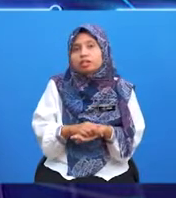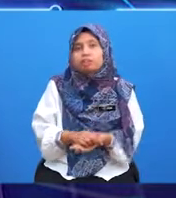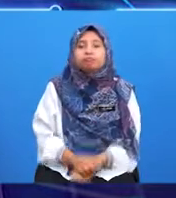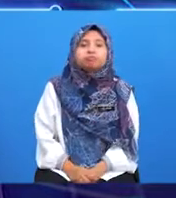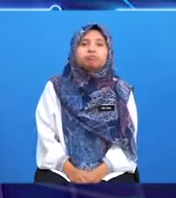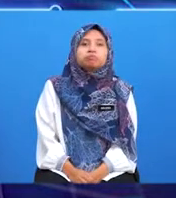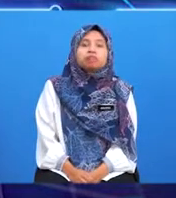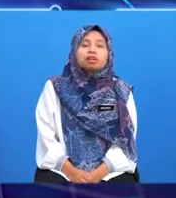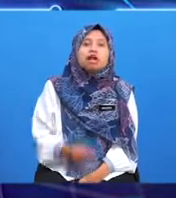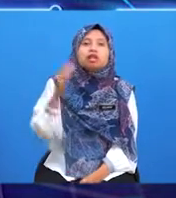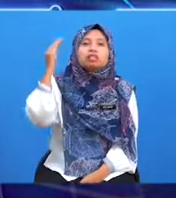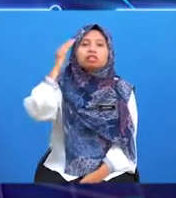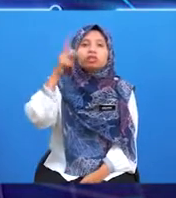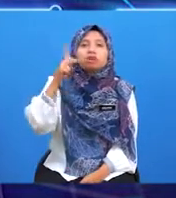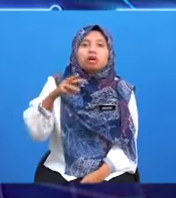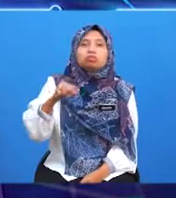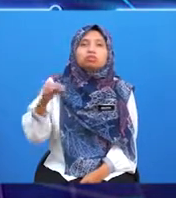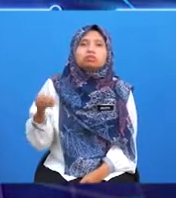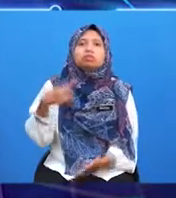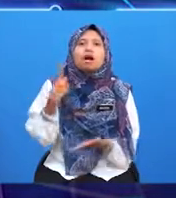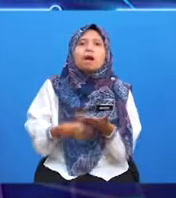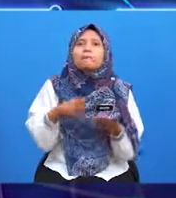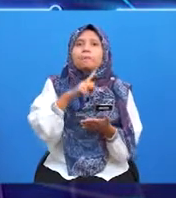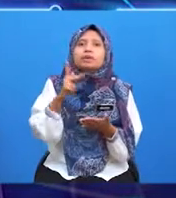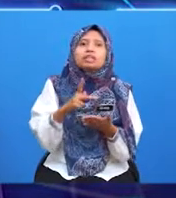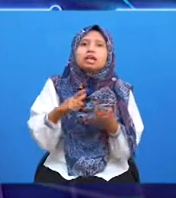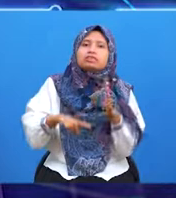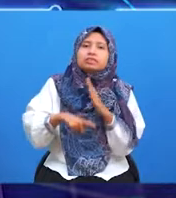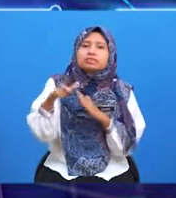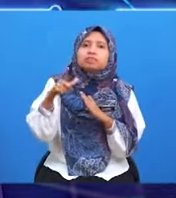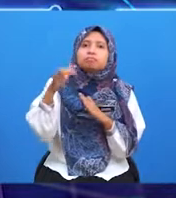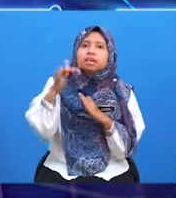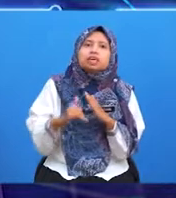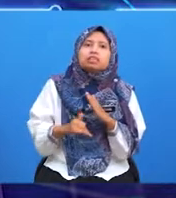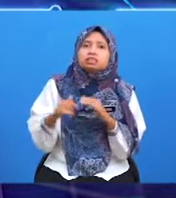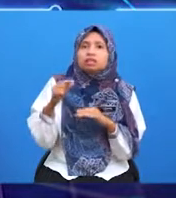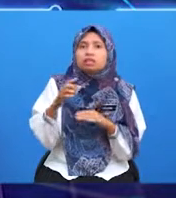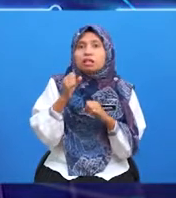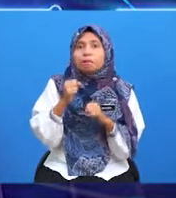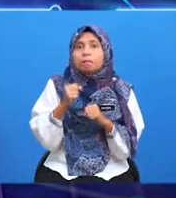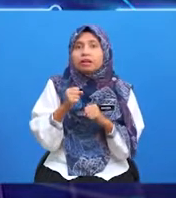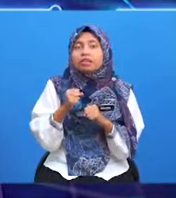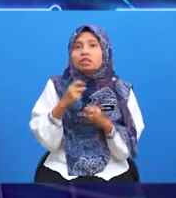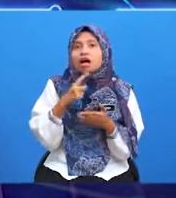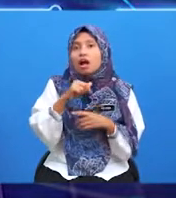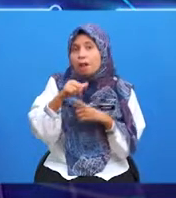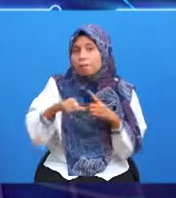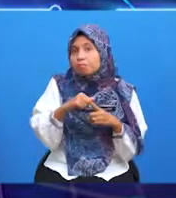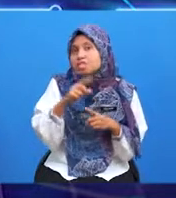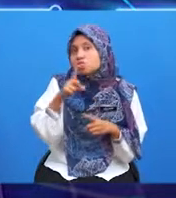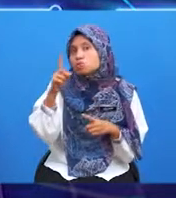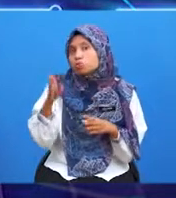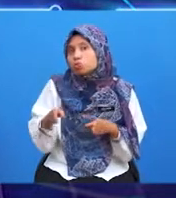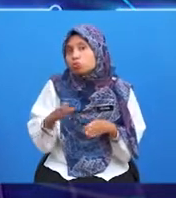ini. Tahukah murid-murid apakah kelebihan yang diperoleh apabila